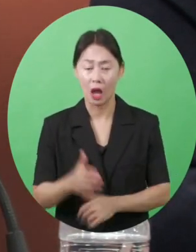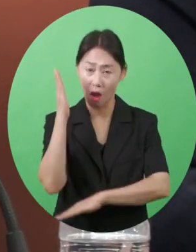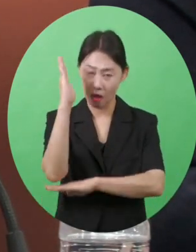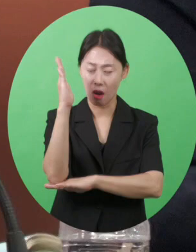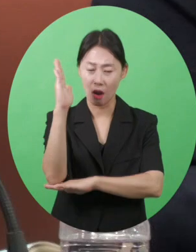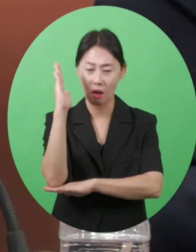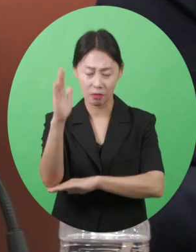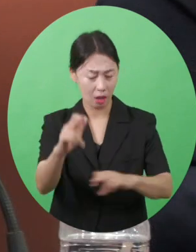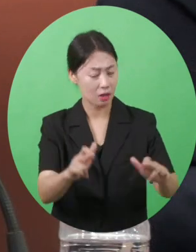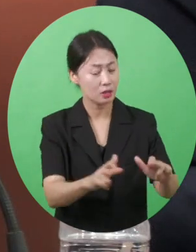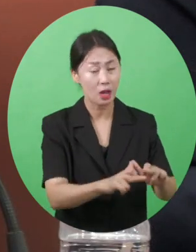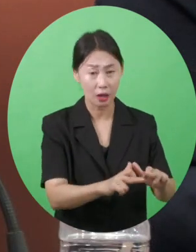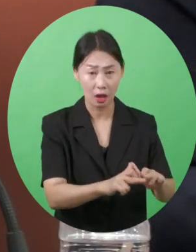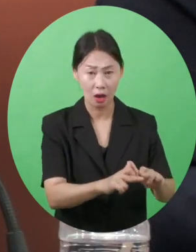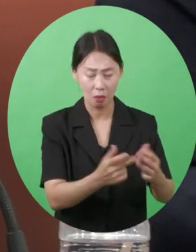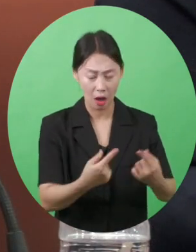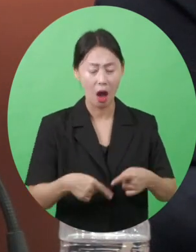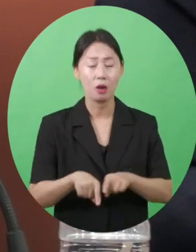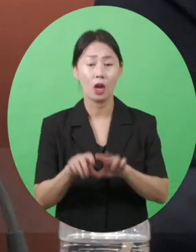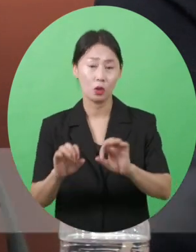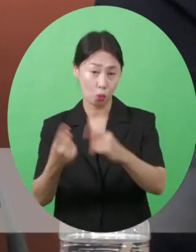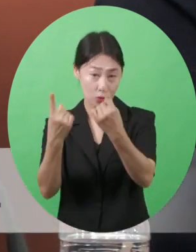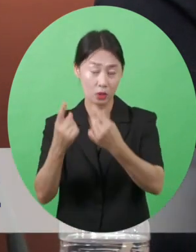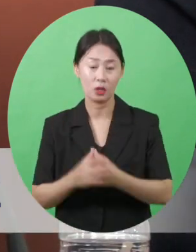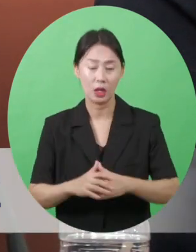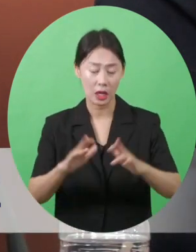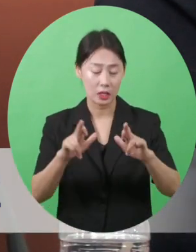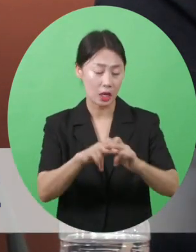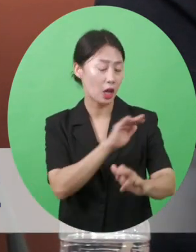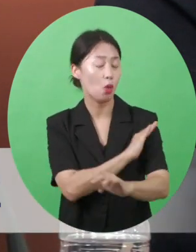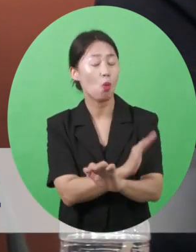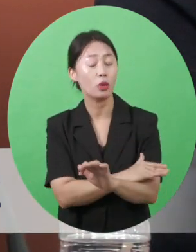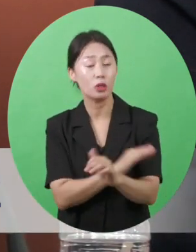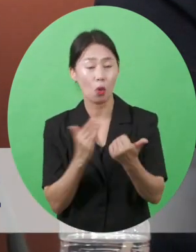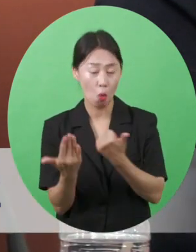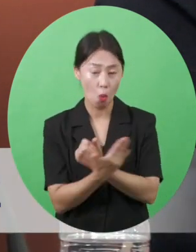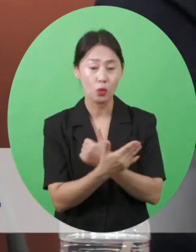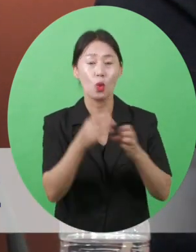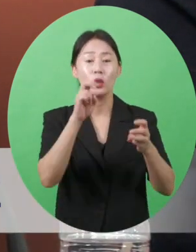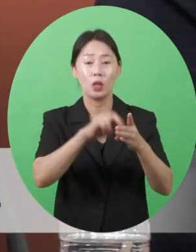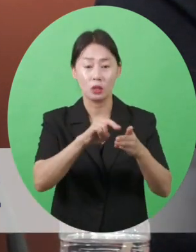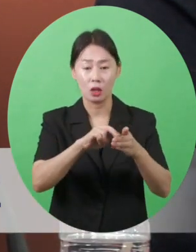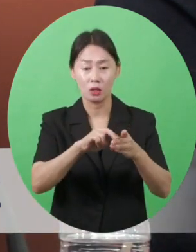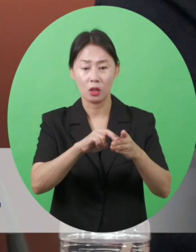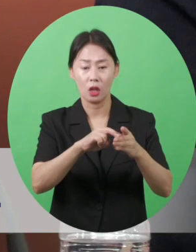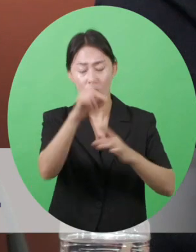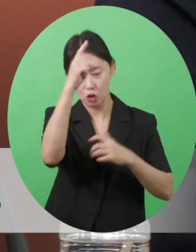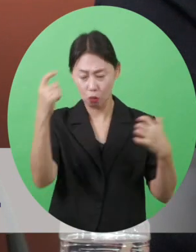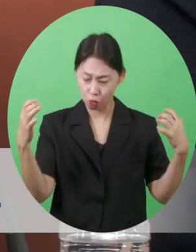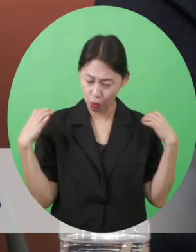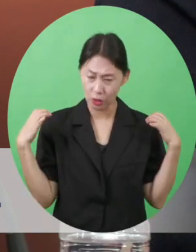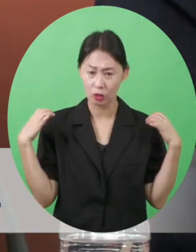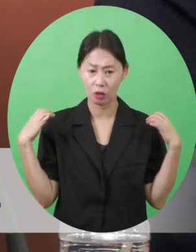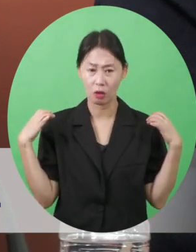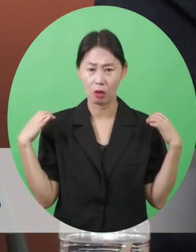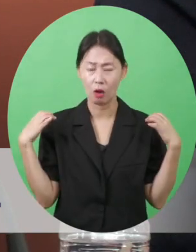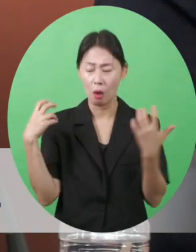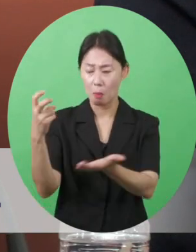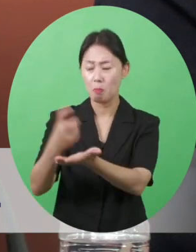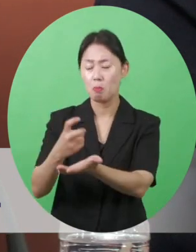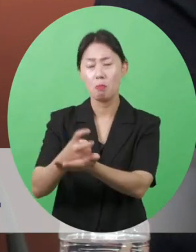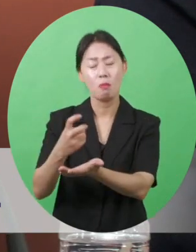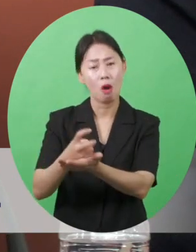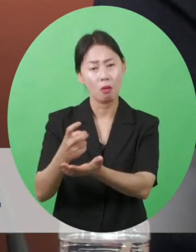발제자하고 장애기가 동시에 제한하고 있는 그 장애인 권익 옹호 기관에 정부 추가 설치 있잖아요. 정부